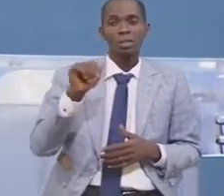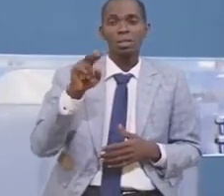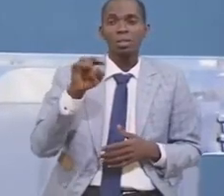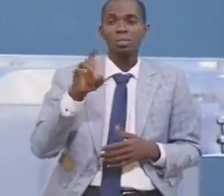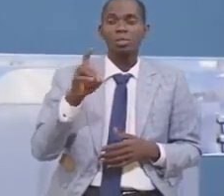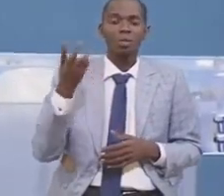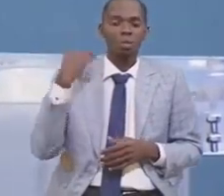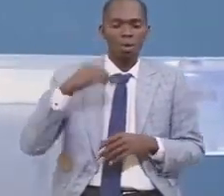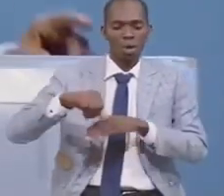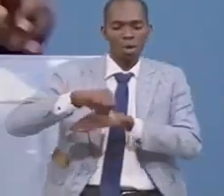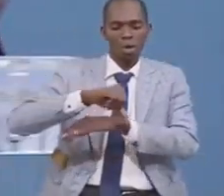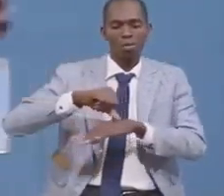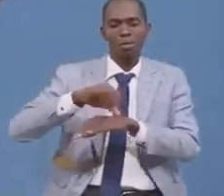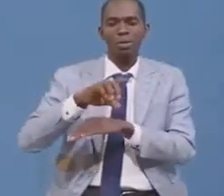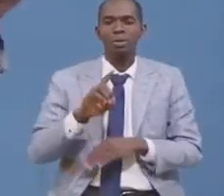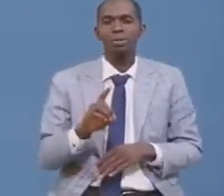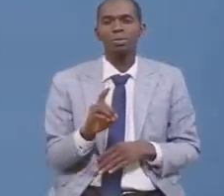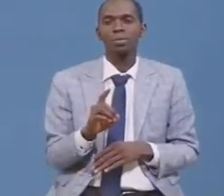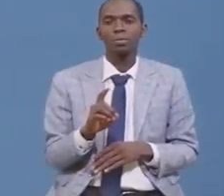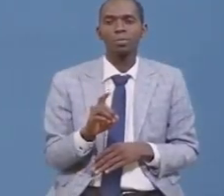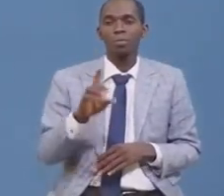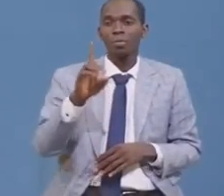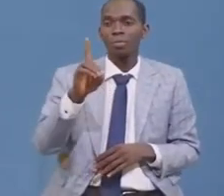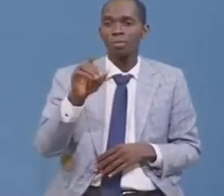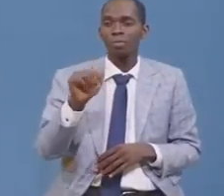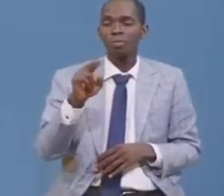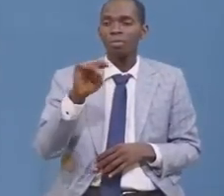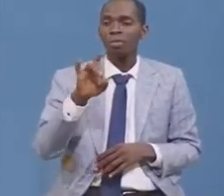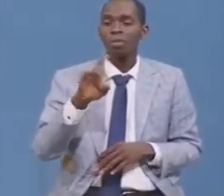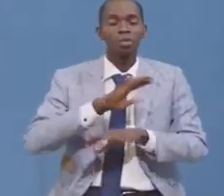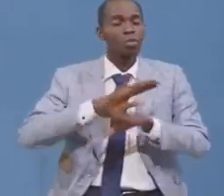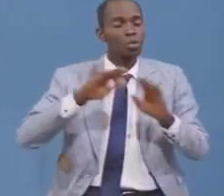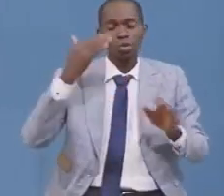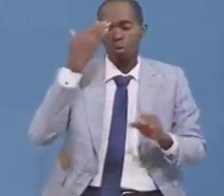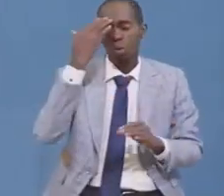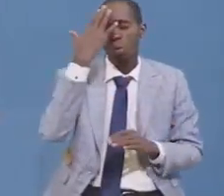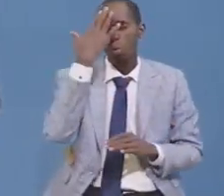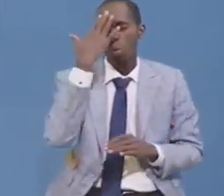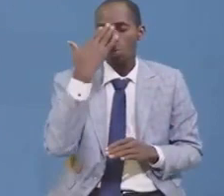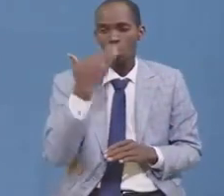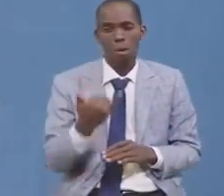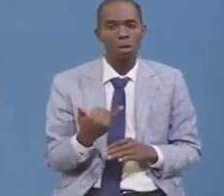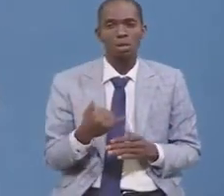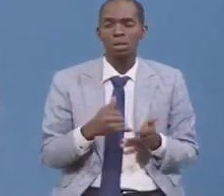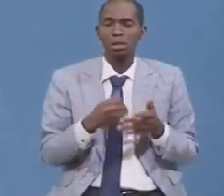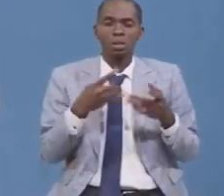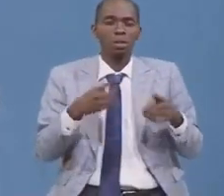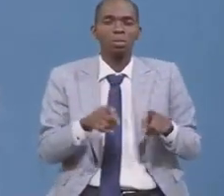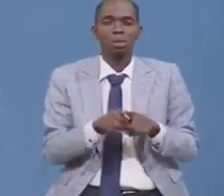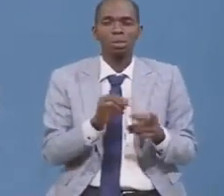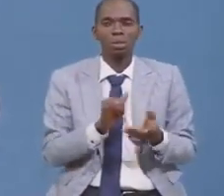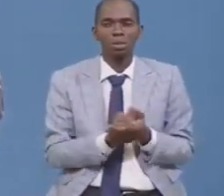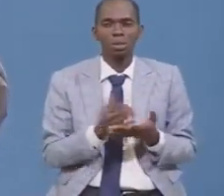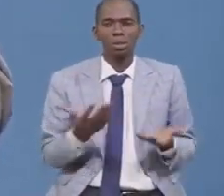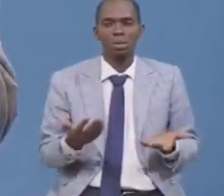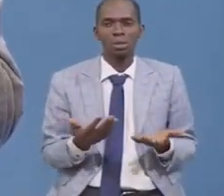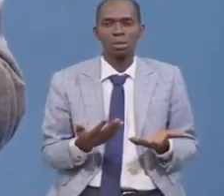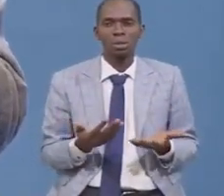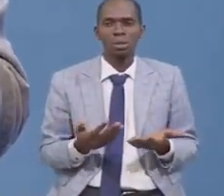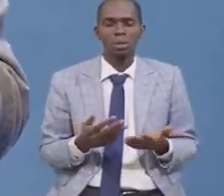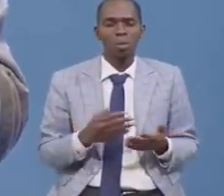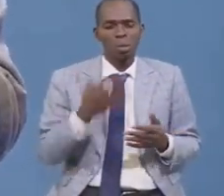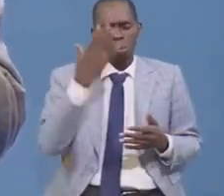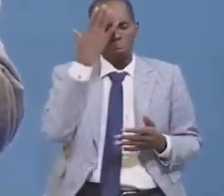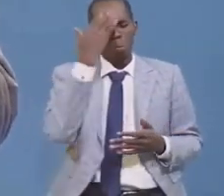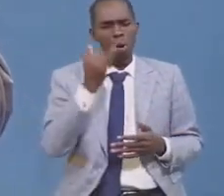అతను అభిషేకించబడ్డాడు. David did not know why. ఎందుకు అనే సంగతి దావీదుకు తెలియదు. Why my brothers were